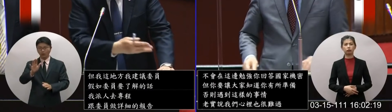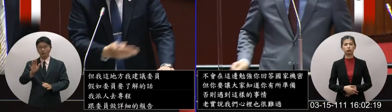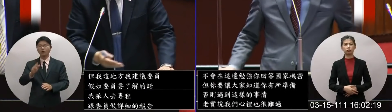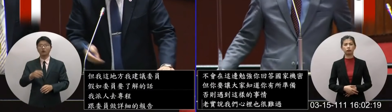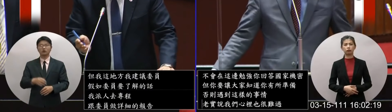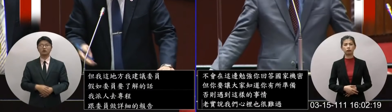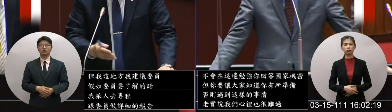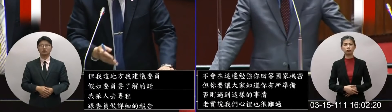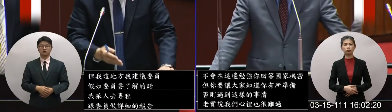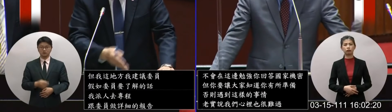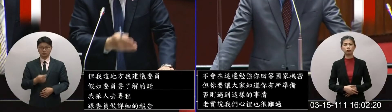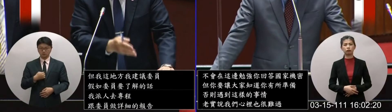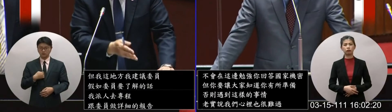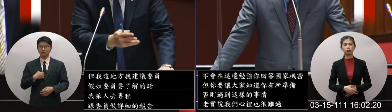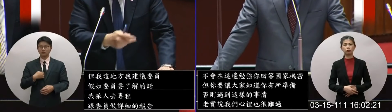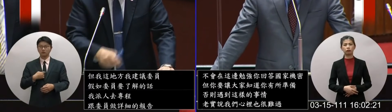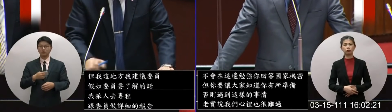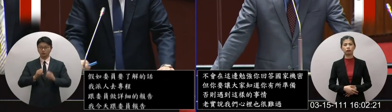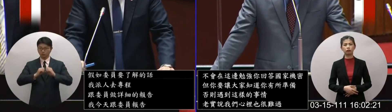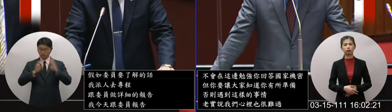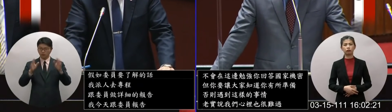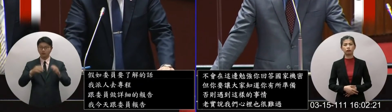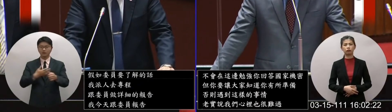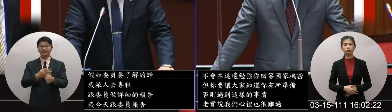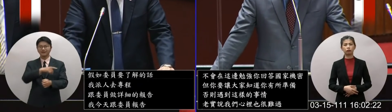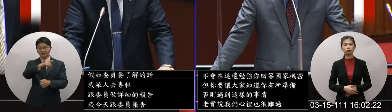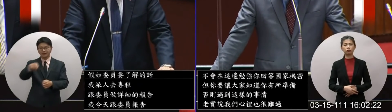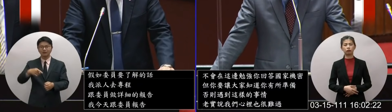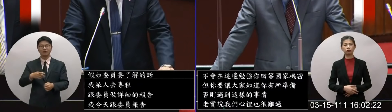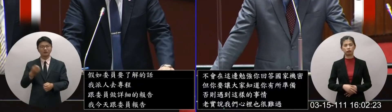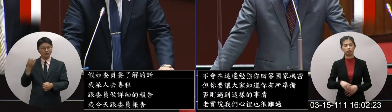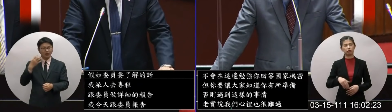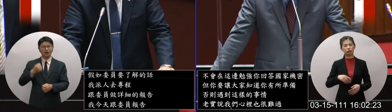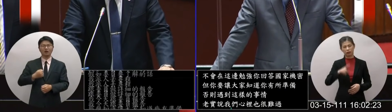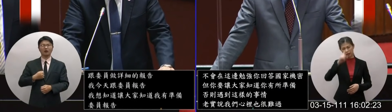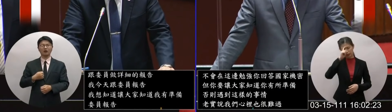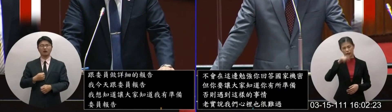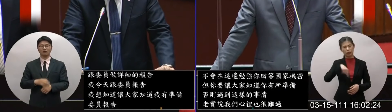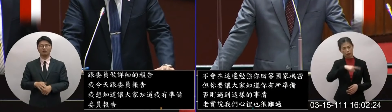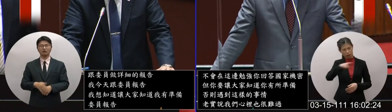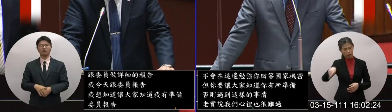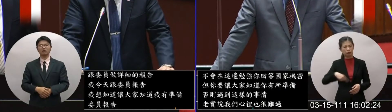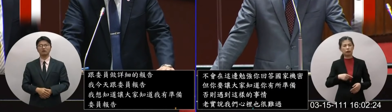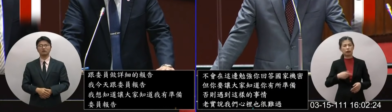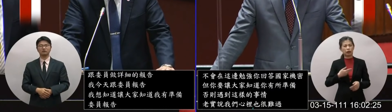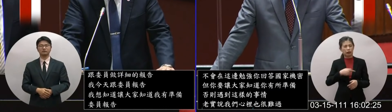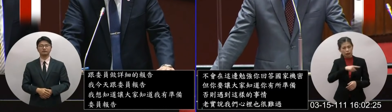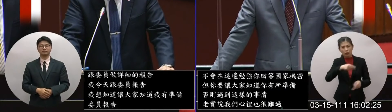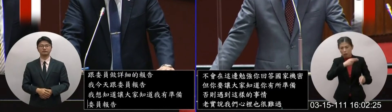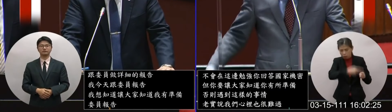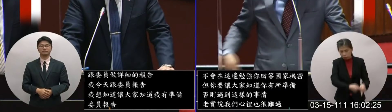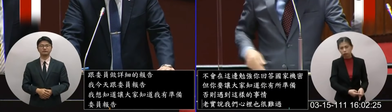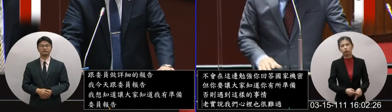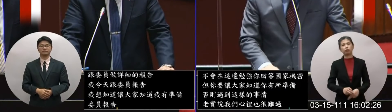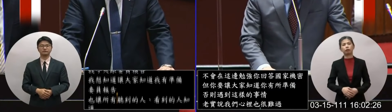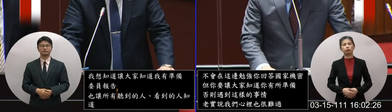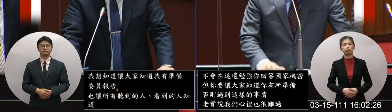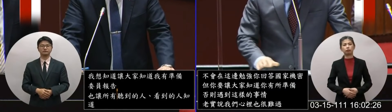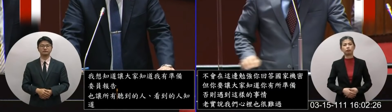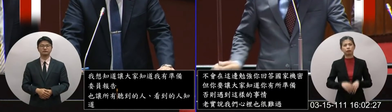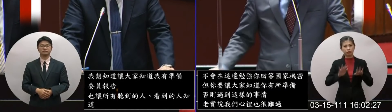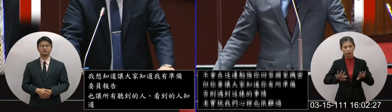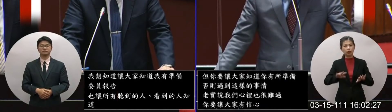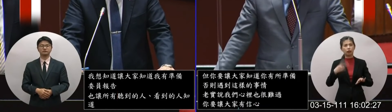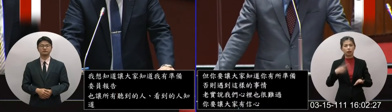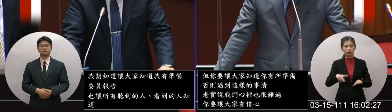让我们所有人员听到的人、看到的人也知道。 你要让大家有信心了啊！再来，今天又一个新的民